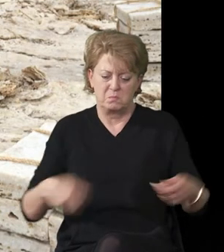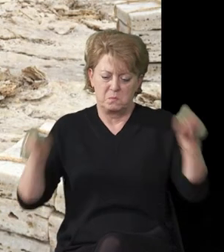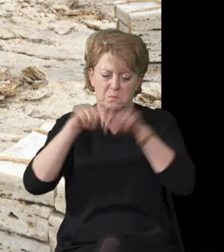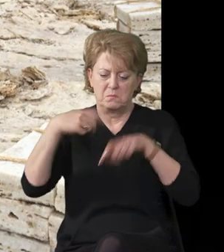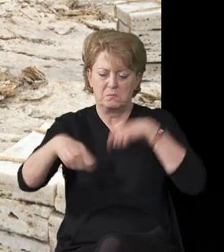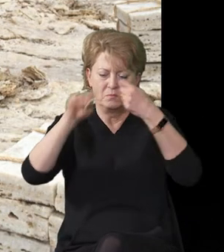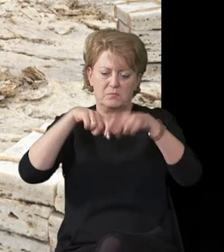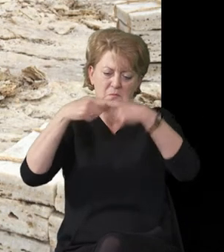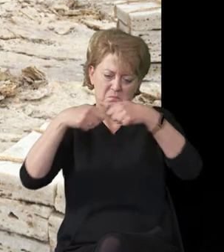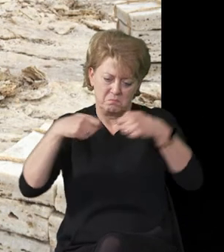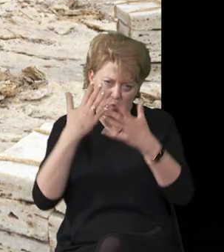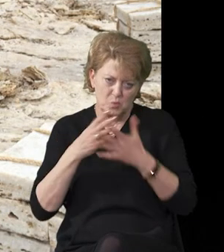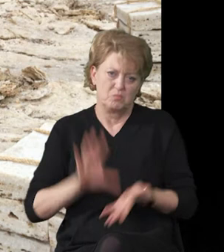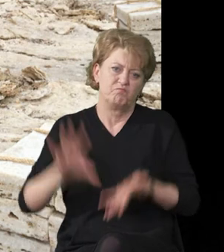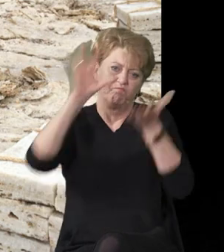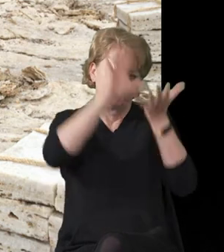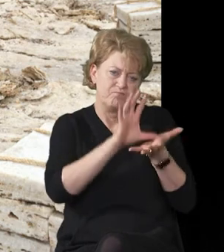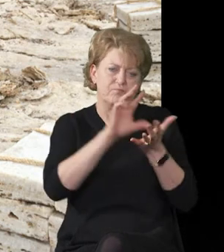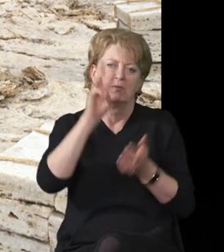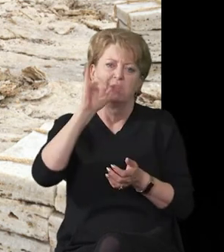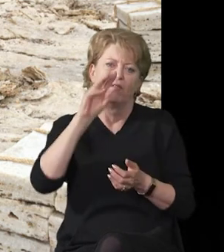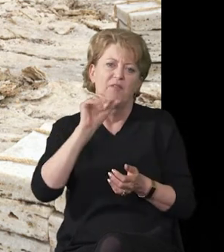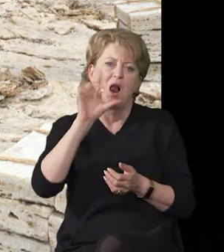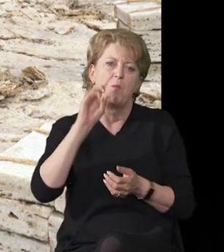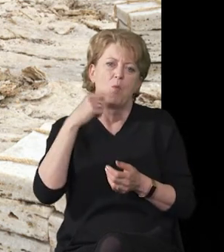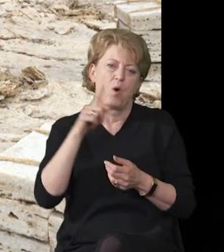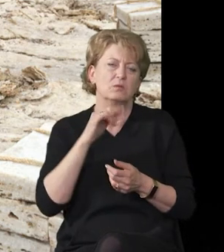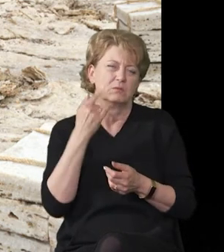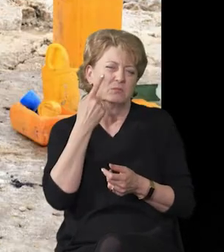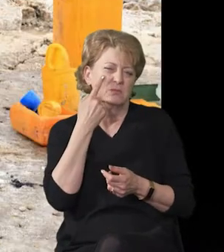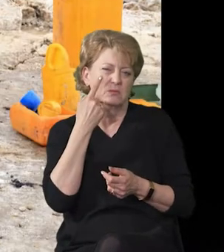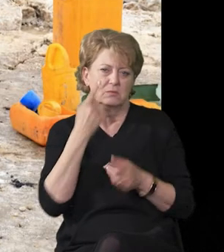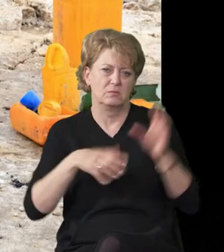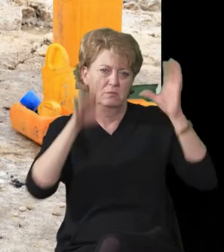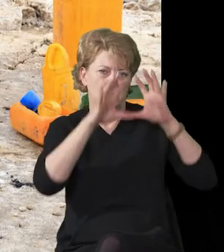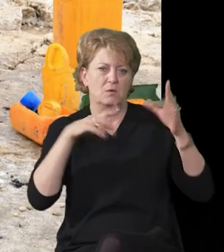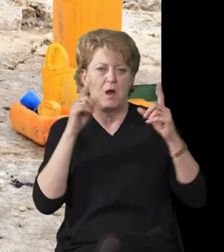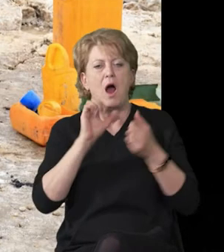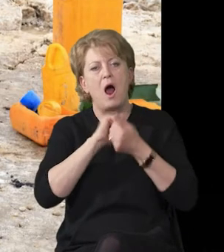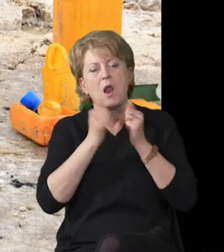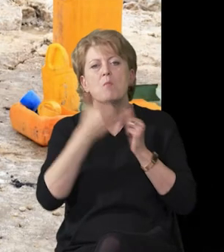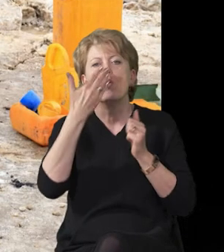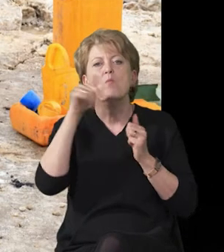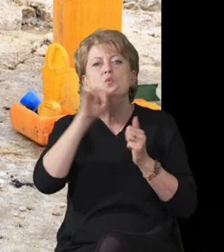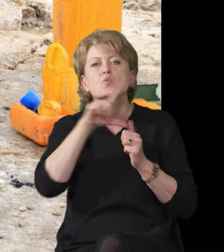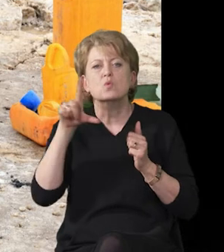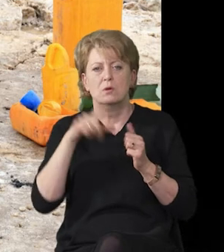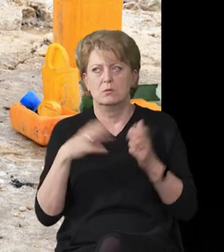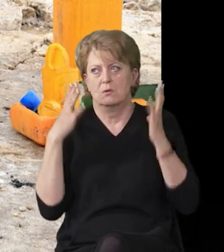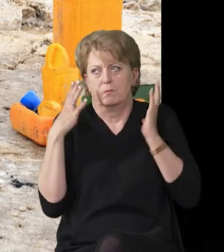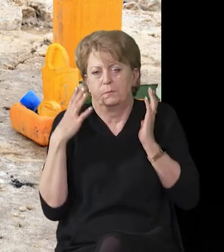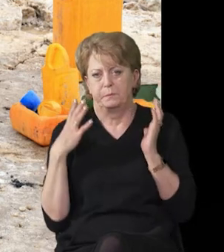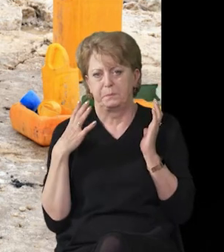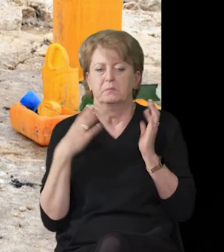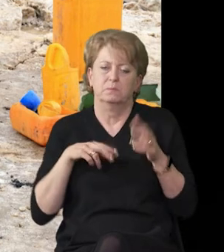załadowane na zwierzęta juczne, najczęściej są to muły, ale także bardzo często wielbłądy, które są